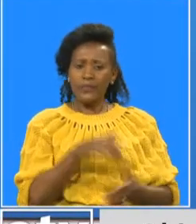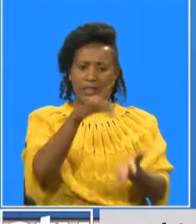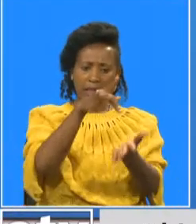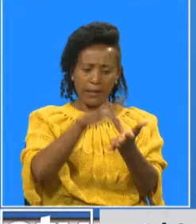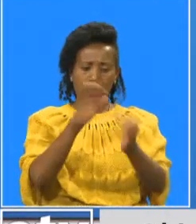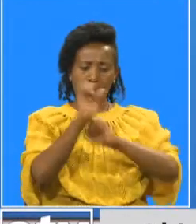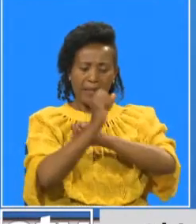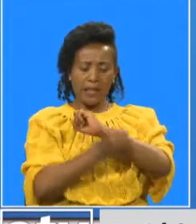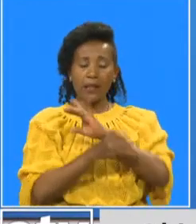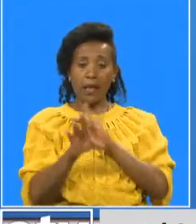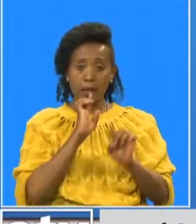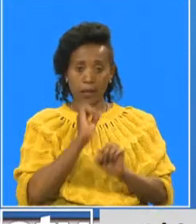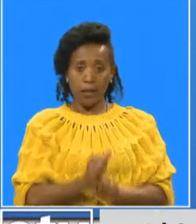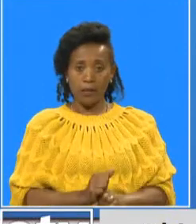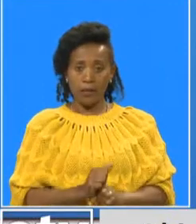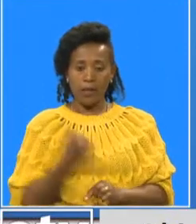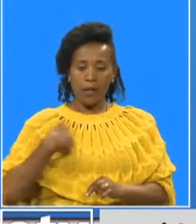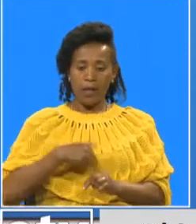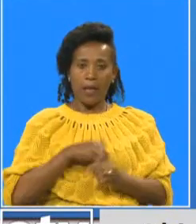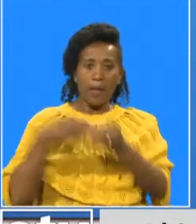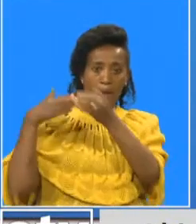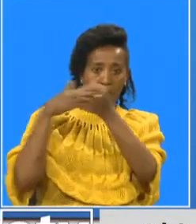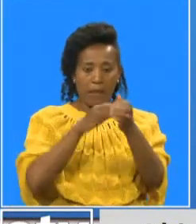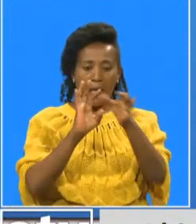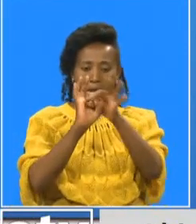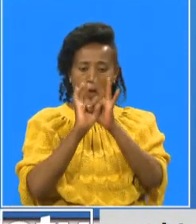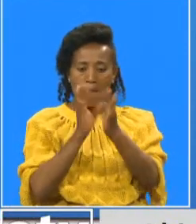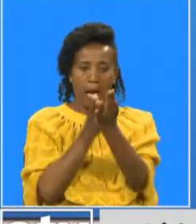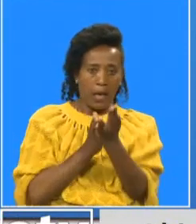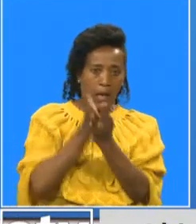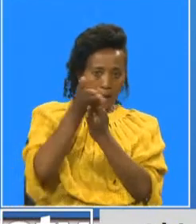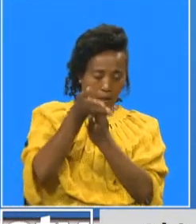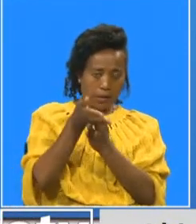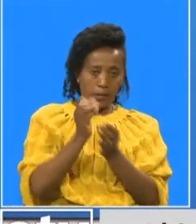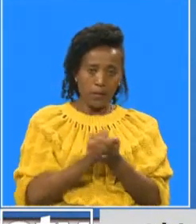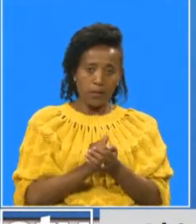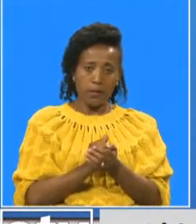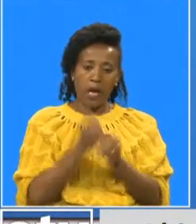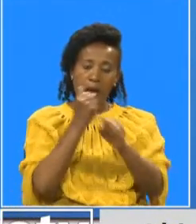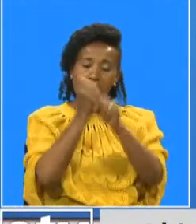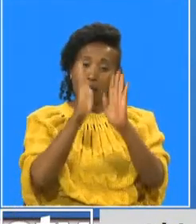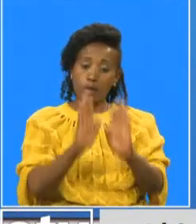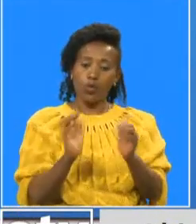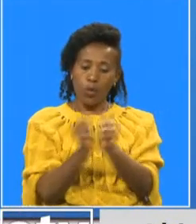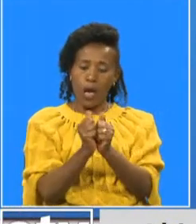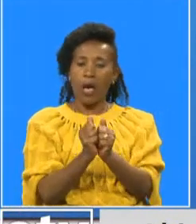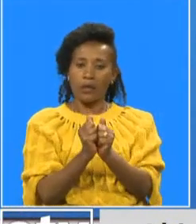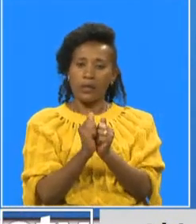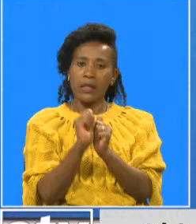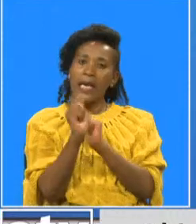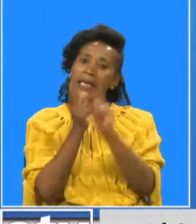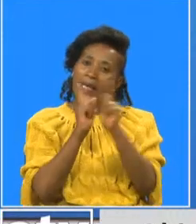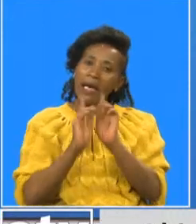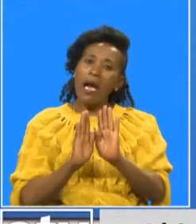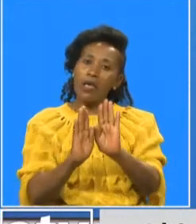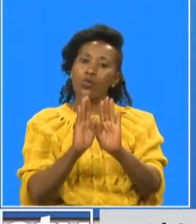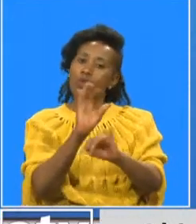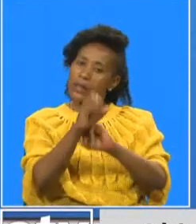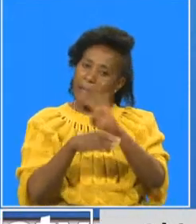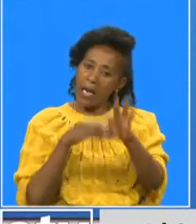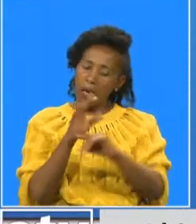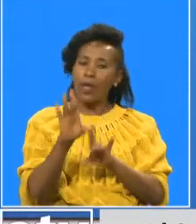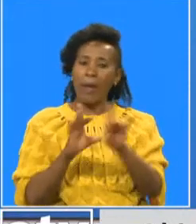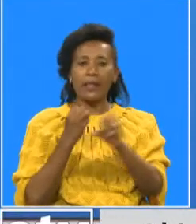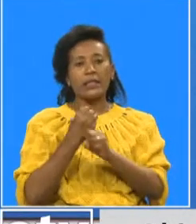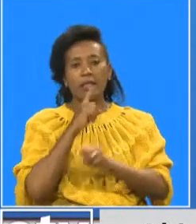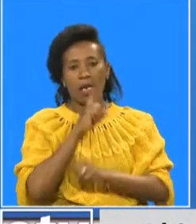ሴክተርን መሰረት አድርገን እኛ በምንመራቸው ማህበራት አማካይነት ከአሰሪዎቻቸው ጋር እንዲነጋገሩበትና እንዲመካከሩበት